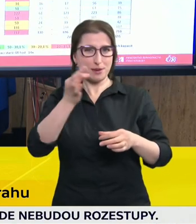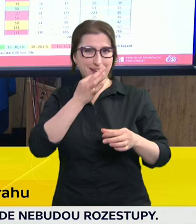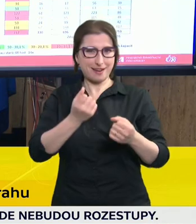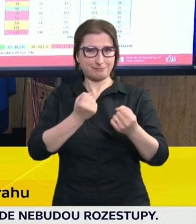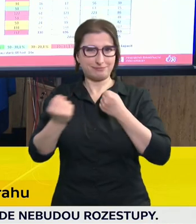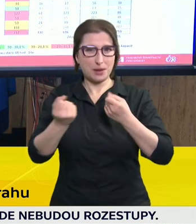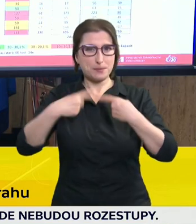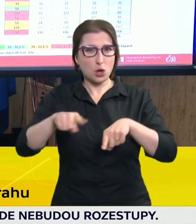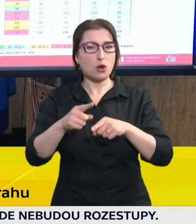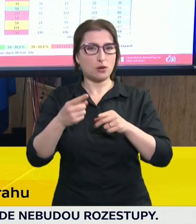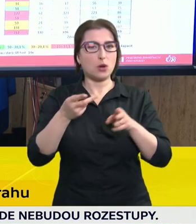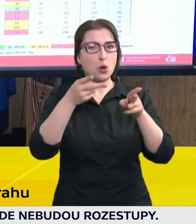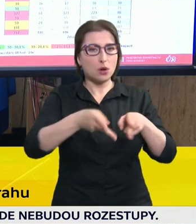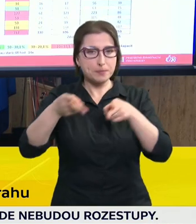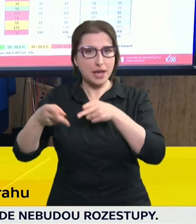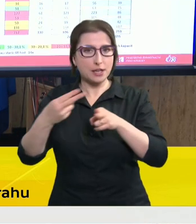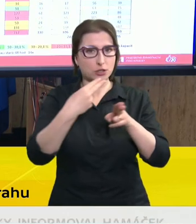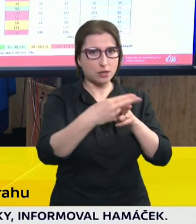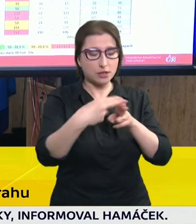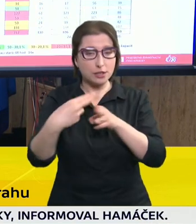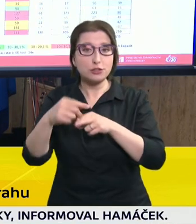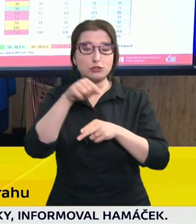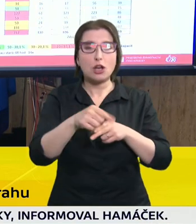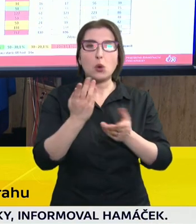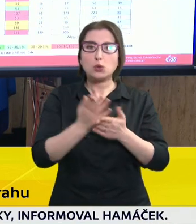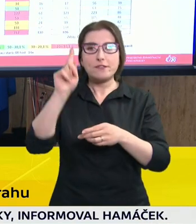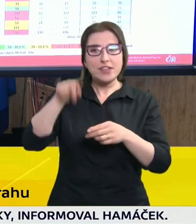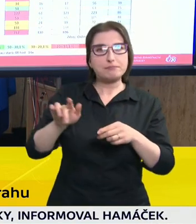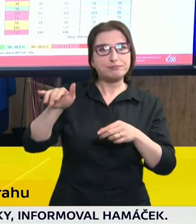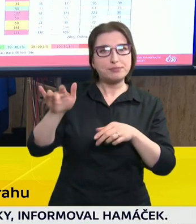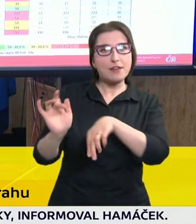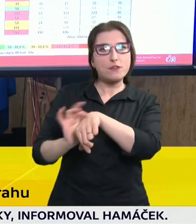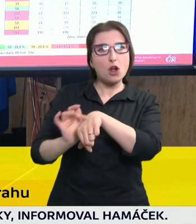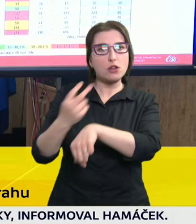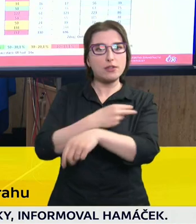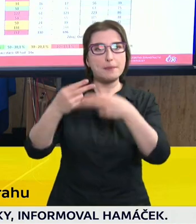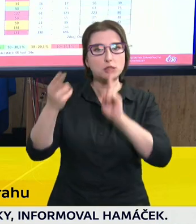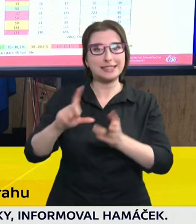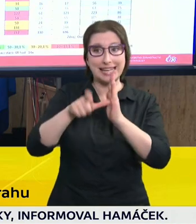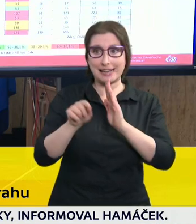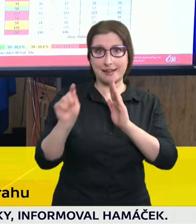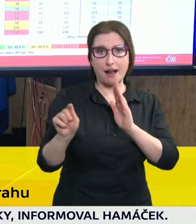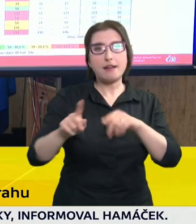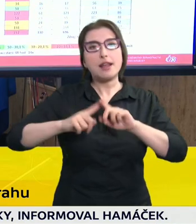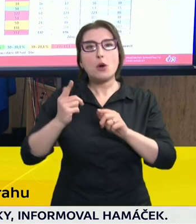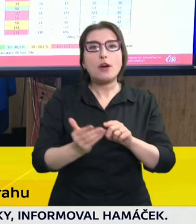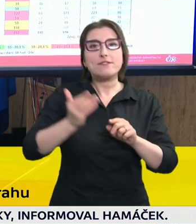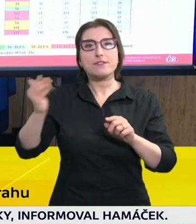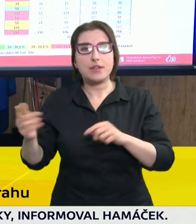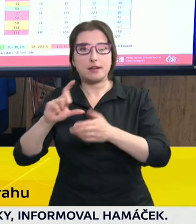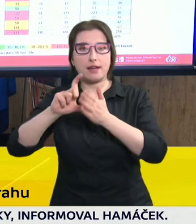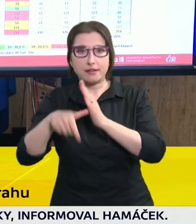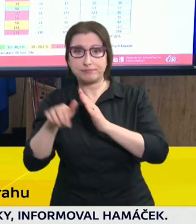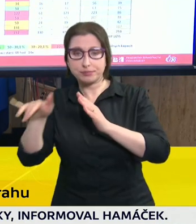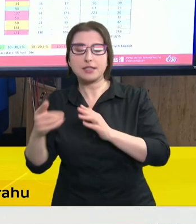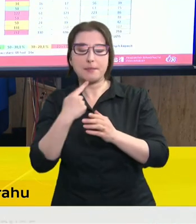schopni využít volné kapacity, které jsou například v jiné nemocnici v regionu nebo v jiném regionu a smysluplně a